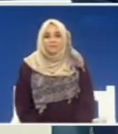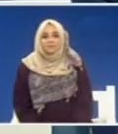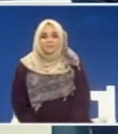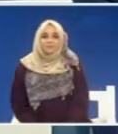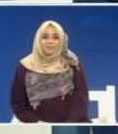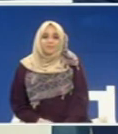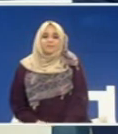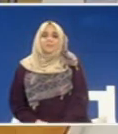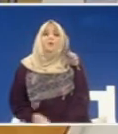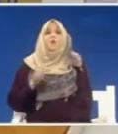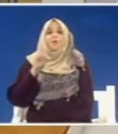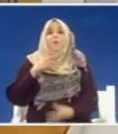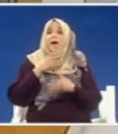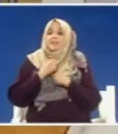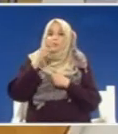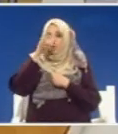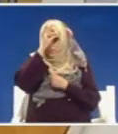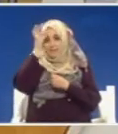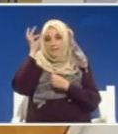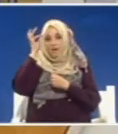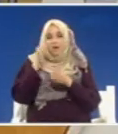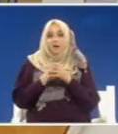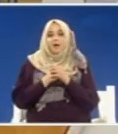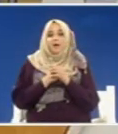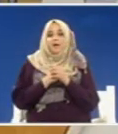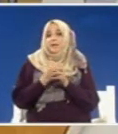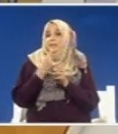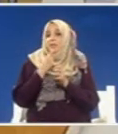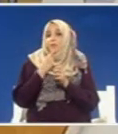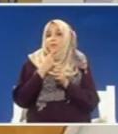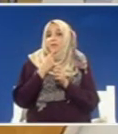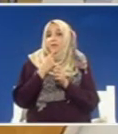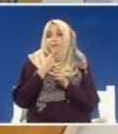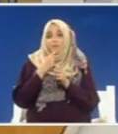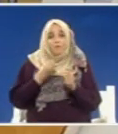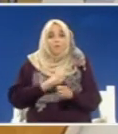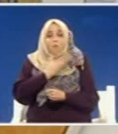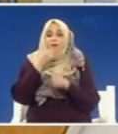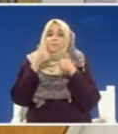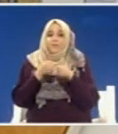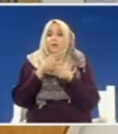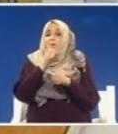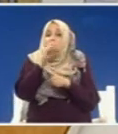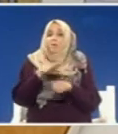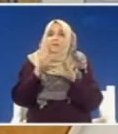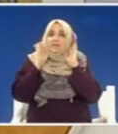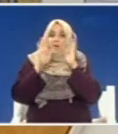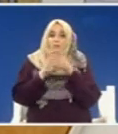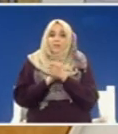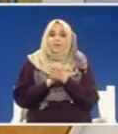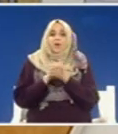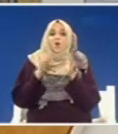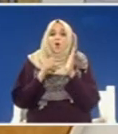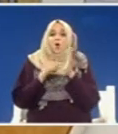معه؟ الرضا بقضاء الله وقدره من تمام وكمال الإيمان. سيدنا رسول الله صلى الله عليه وسلم عندما